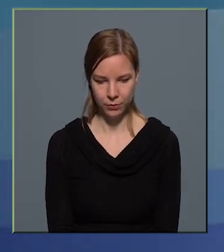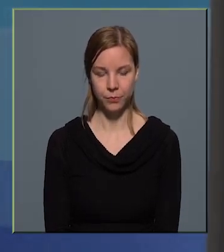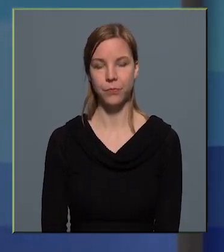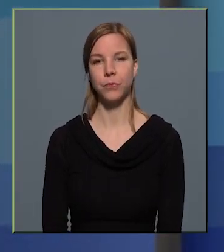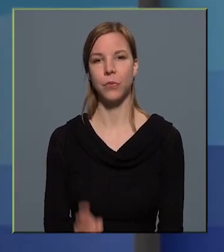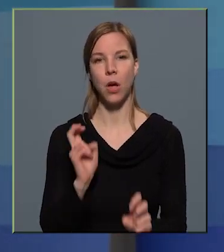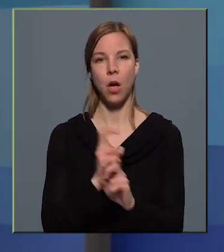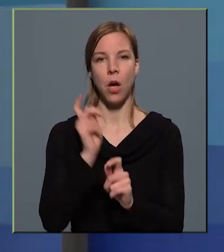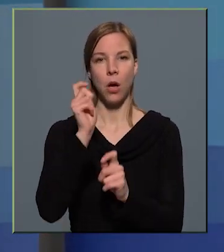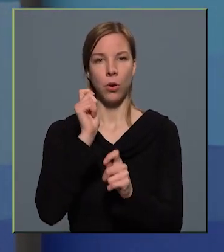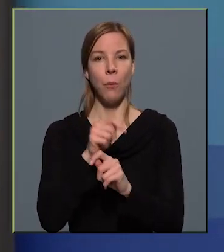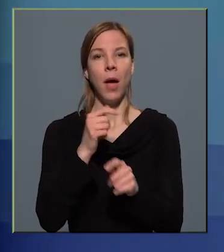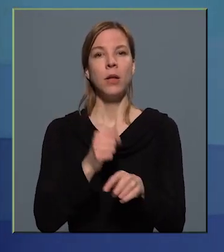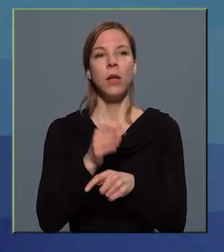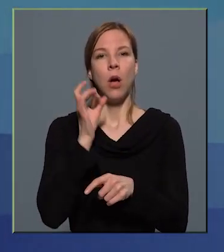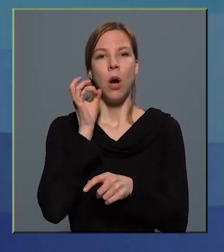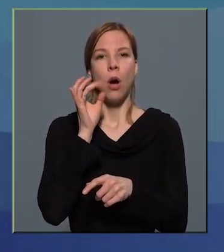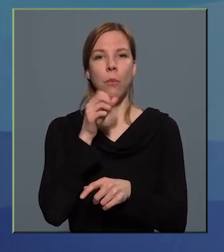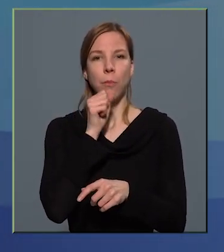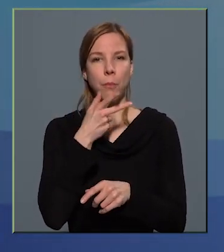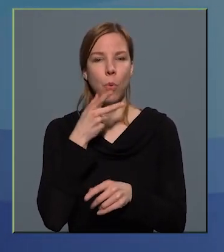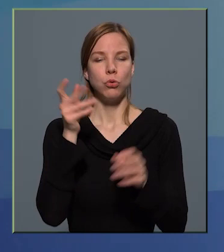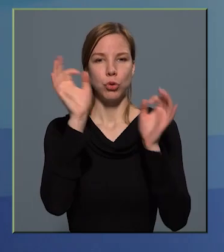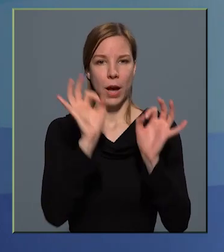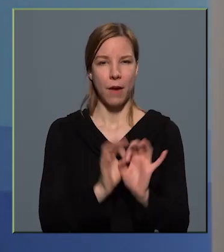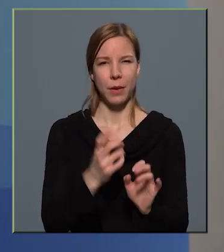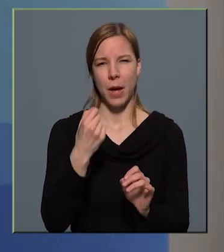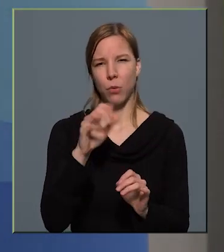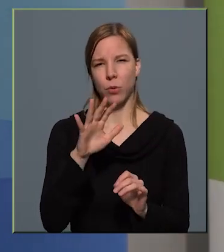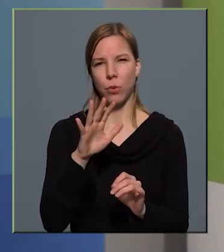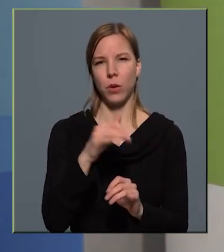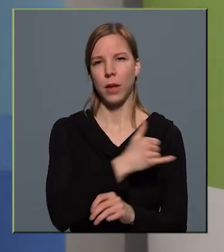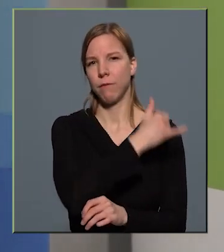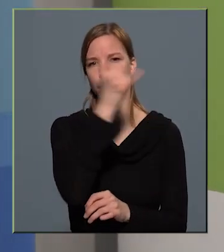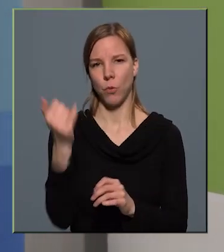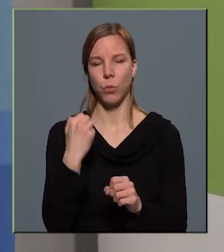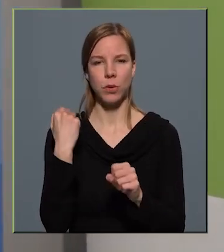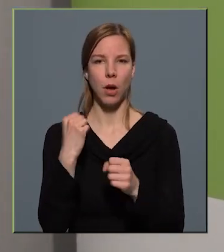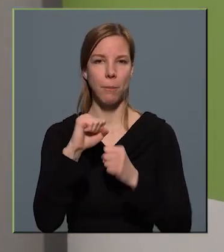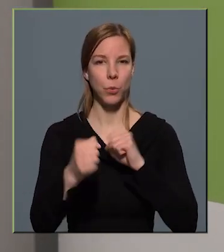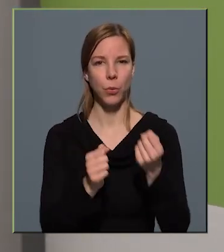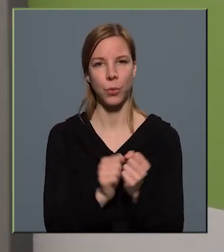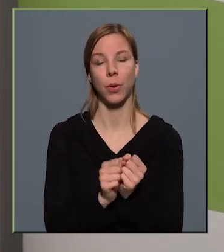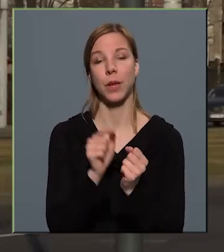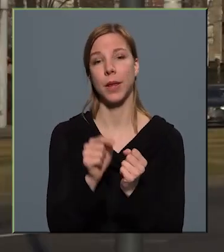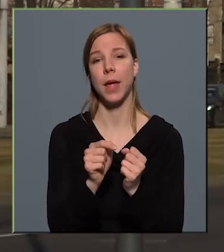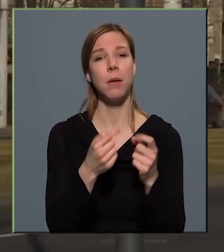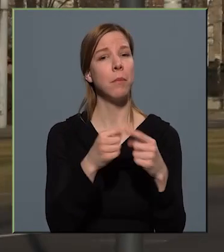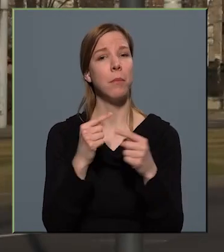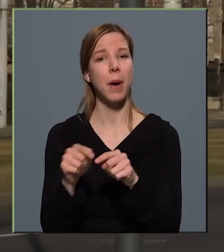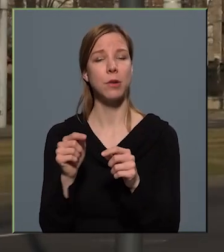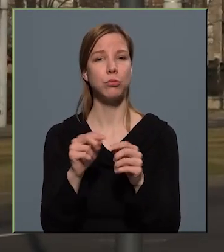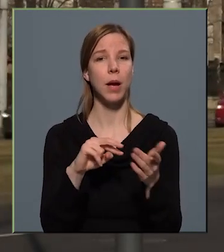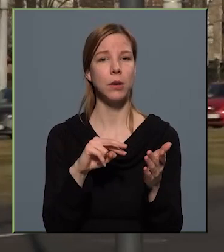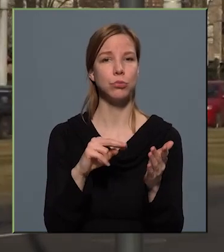Kőbányán a Robert Bosch Kft. Több mint 25 éve működik. A cégcsoport a különböző technológiák és szolgáltatások vezető